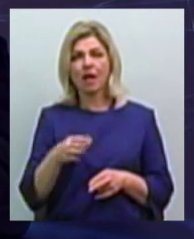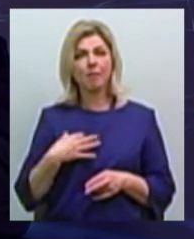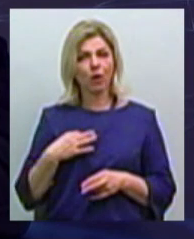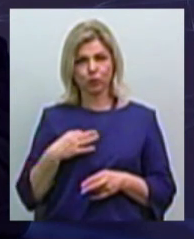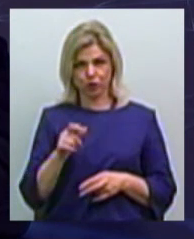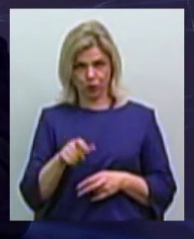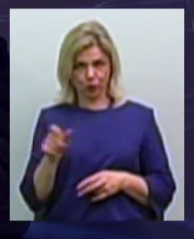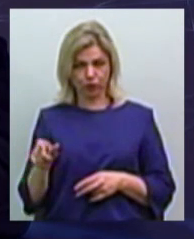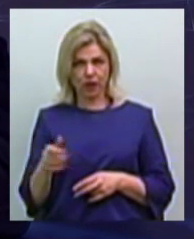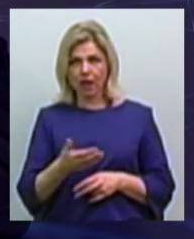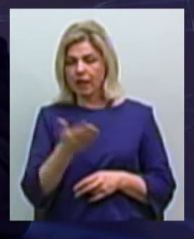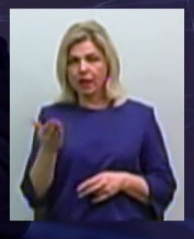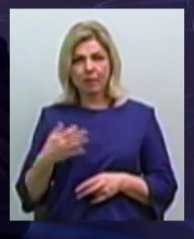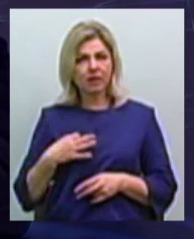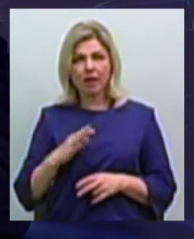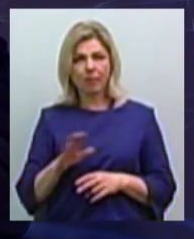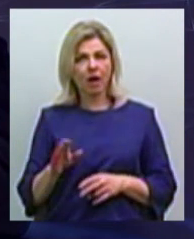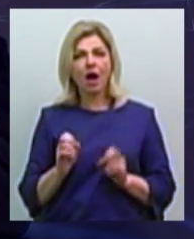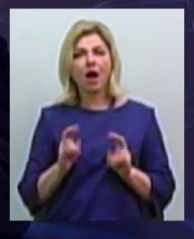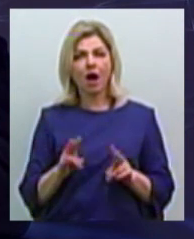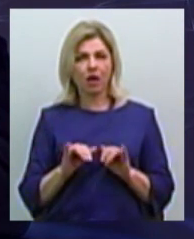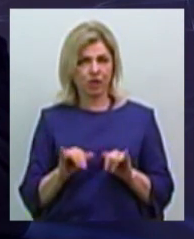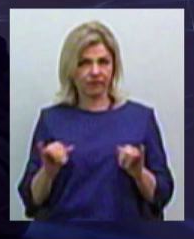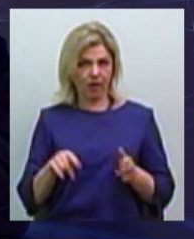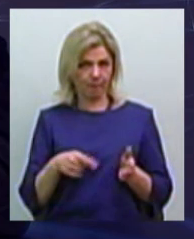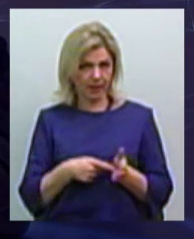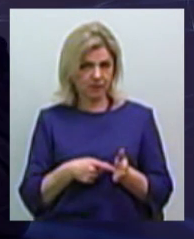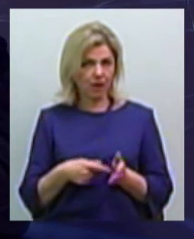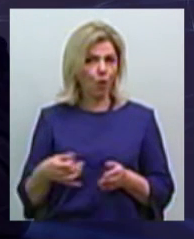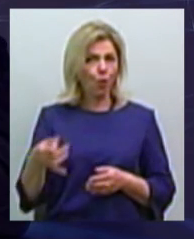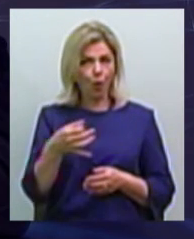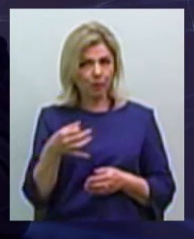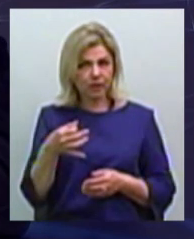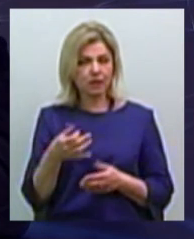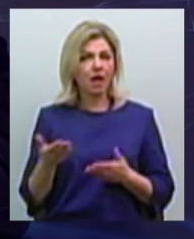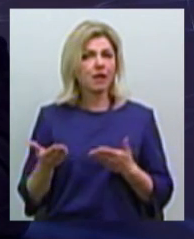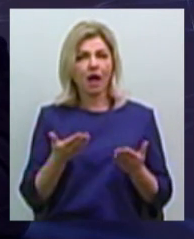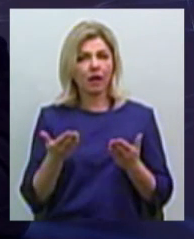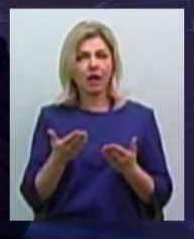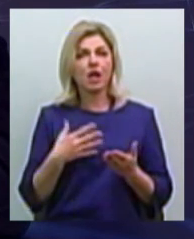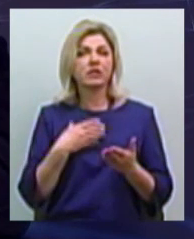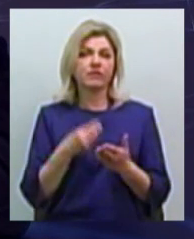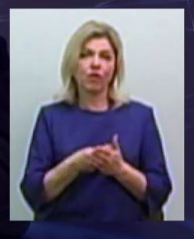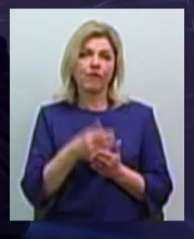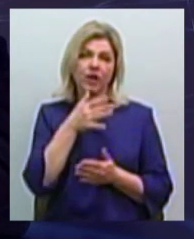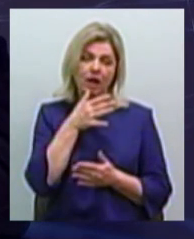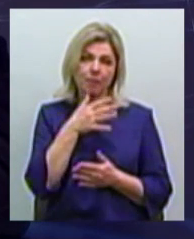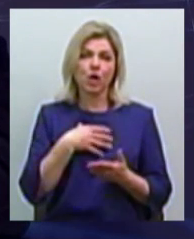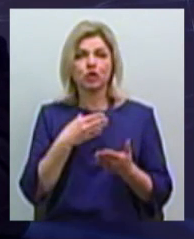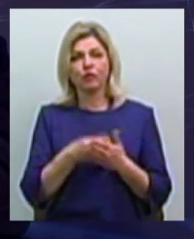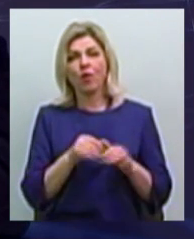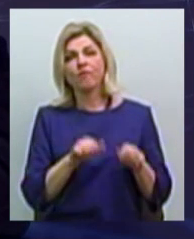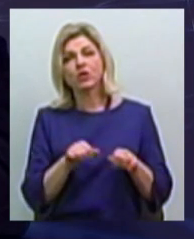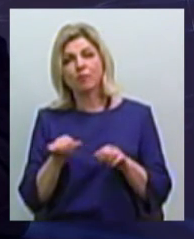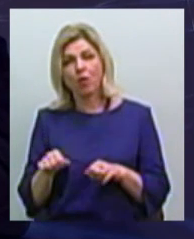яким небайдуже, яким чином розвивається місто, область, і які власний час, власні можливості, власні